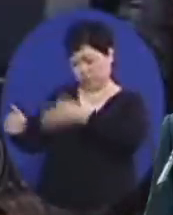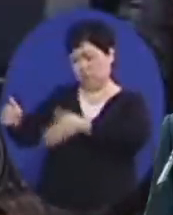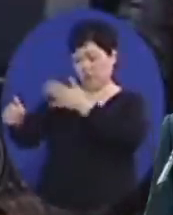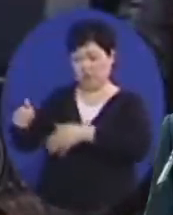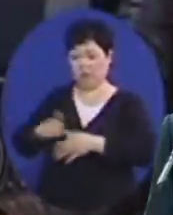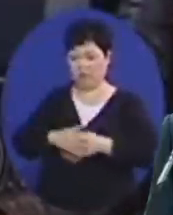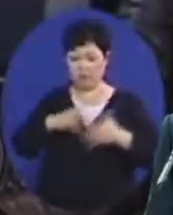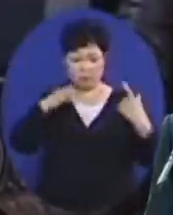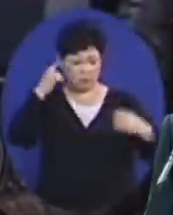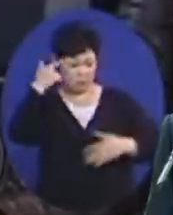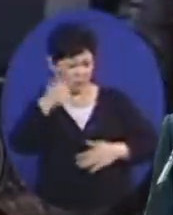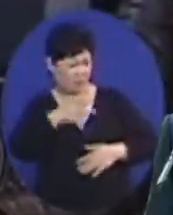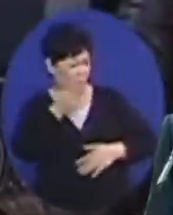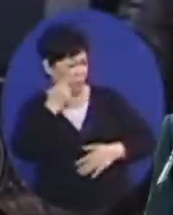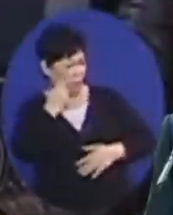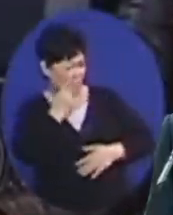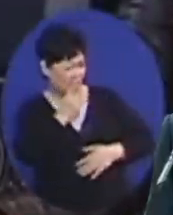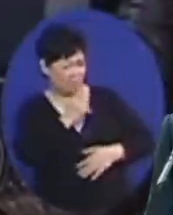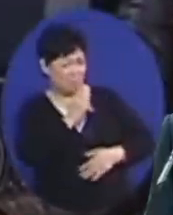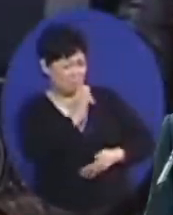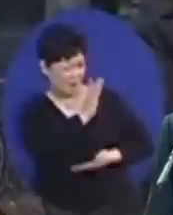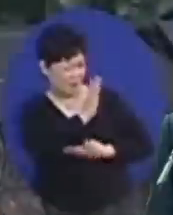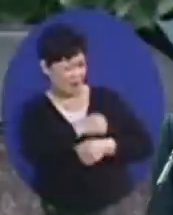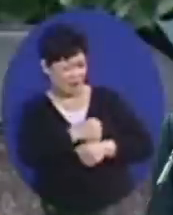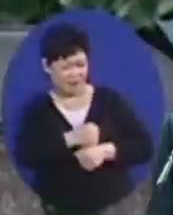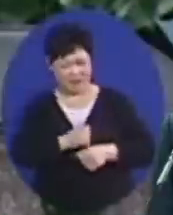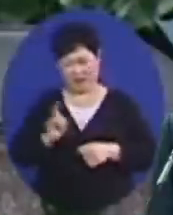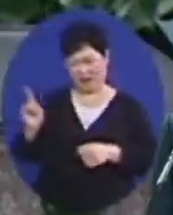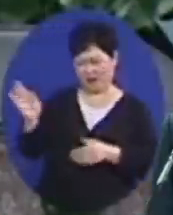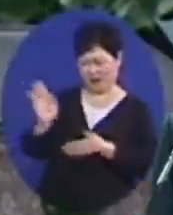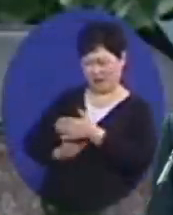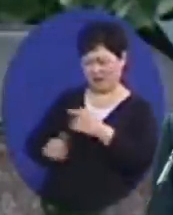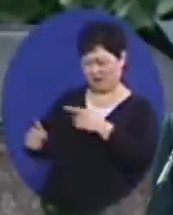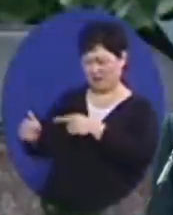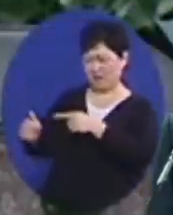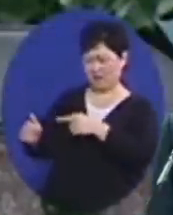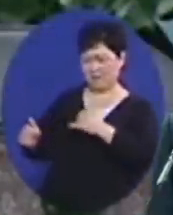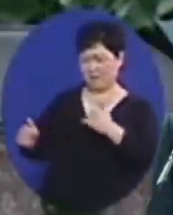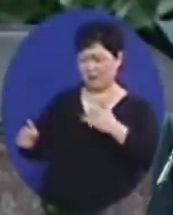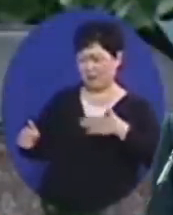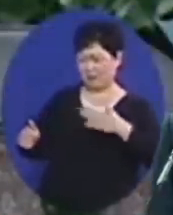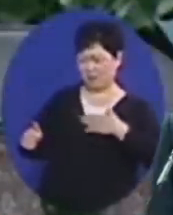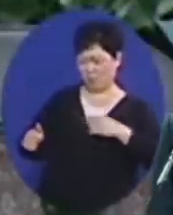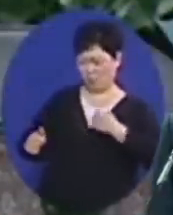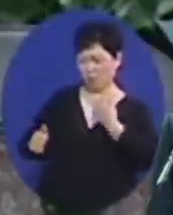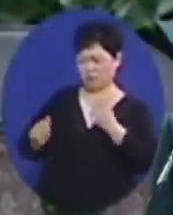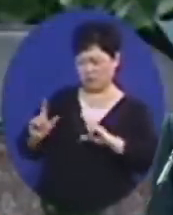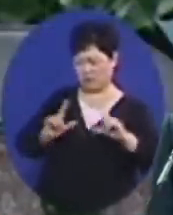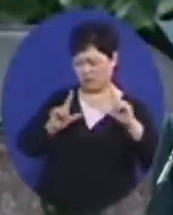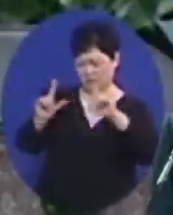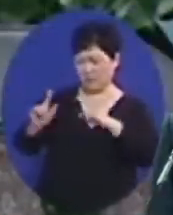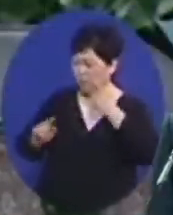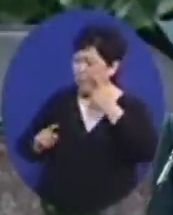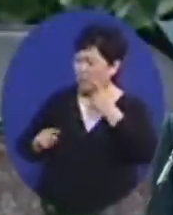그러나 농담하시는지요. 이 사람아 혼자 되어서 살아보게 얼마나